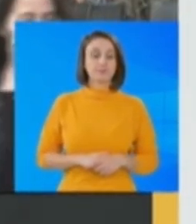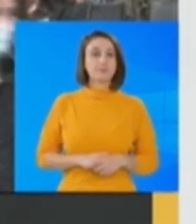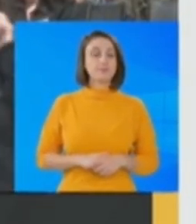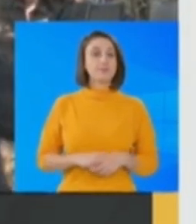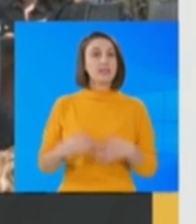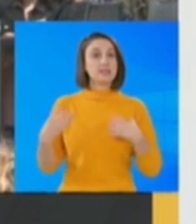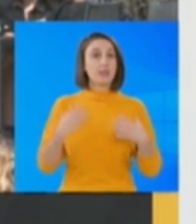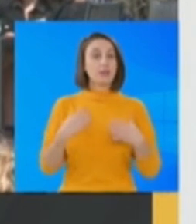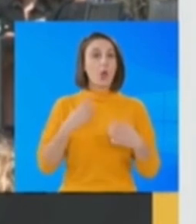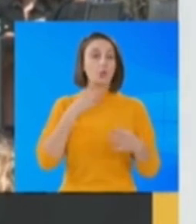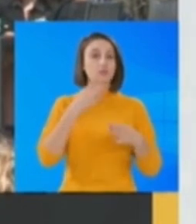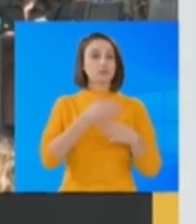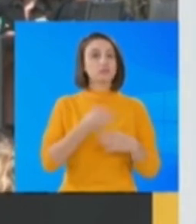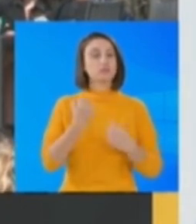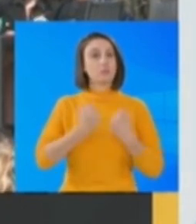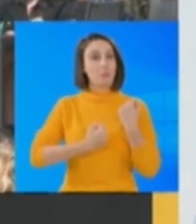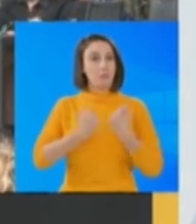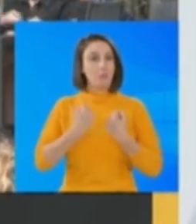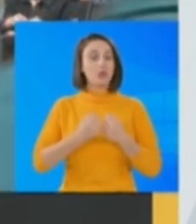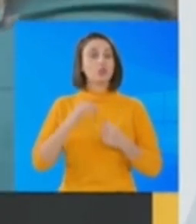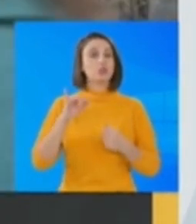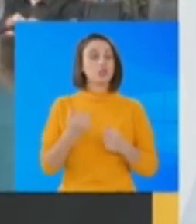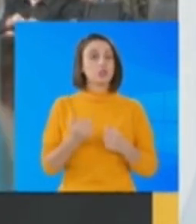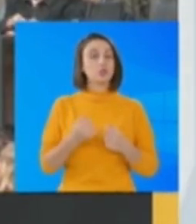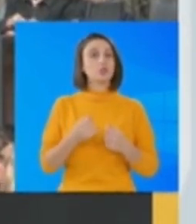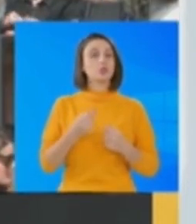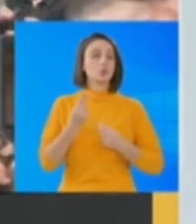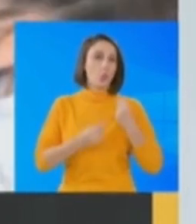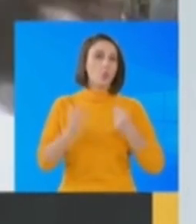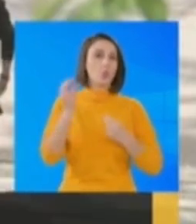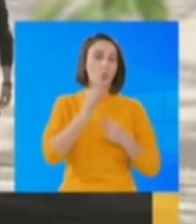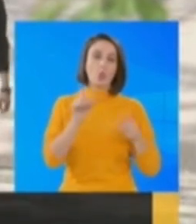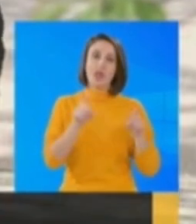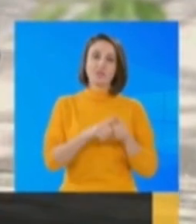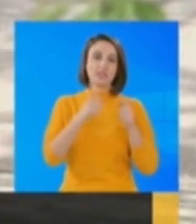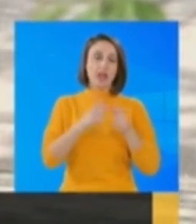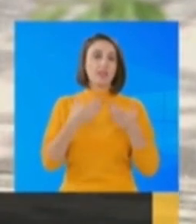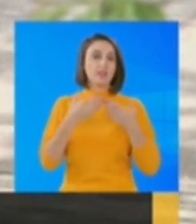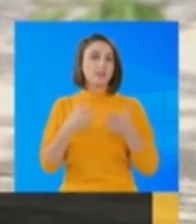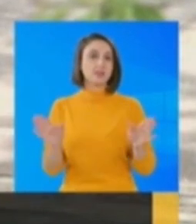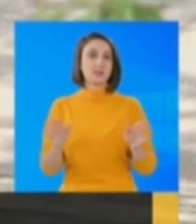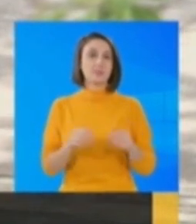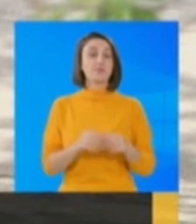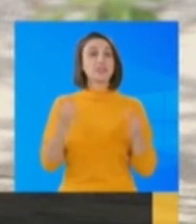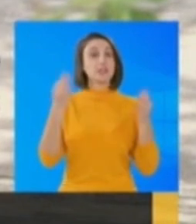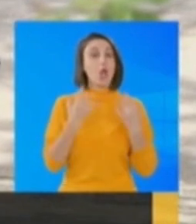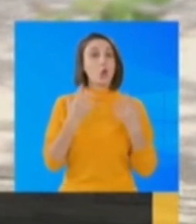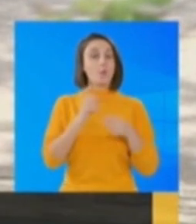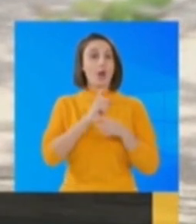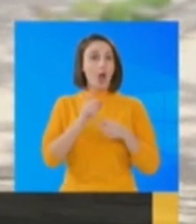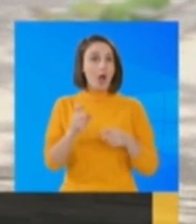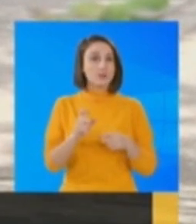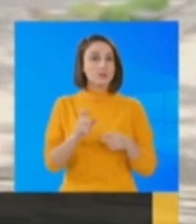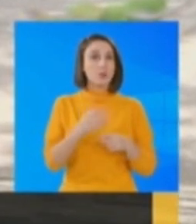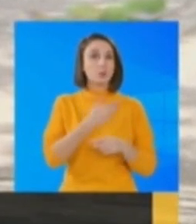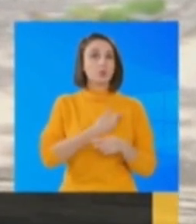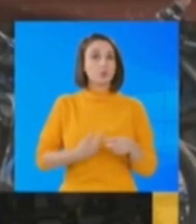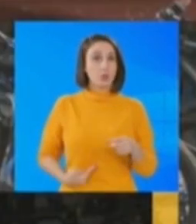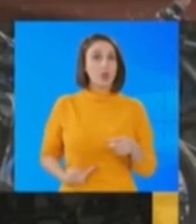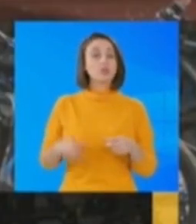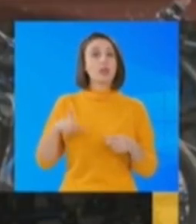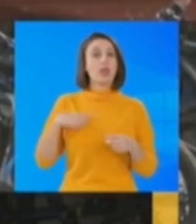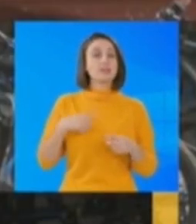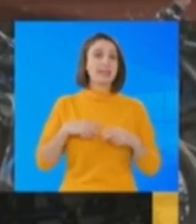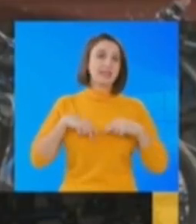spectacole de tip drive-in și jocurile de noroc, la fel, sălile sunt deschise. Scăderea numărului de infecții cu SARS-CoV-2